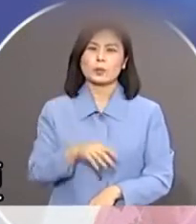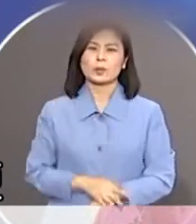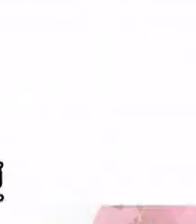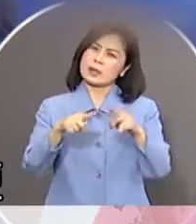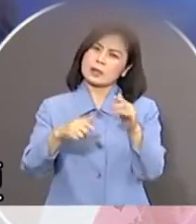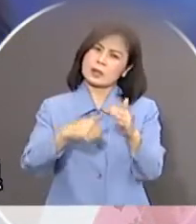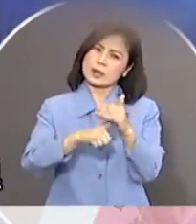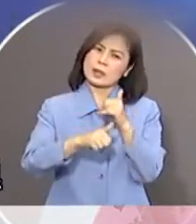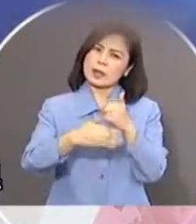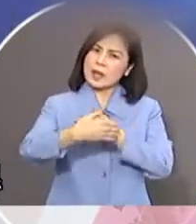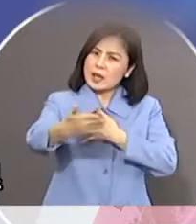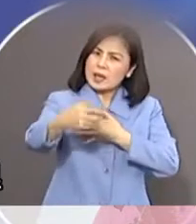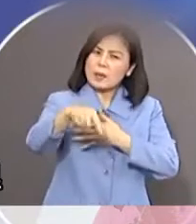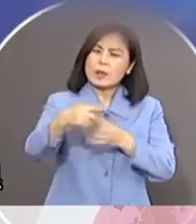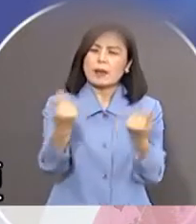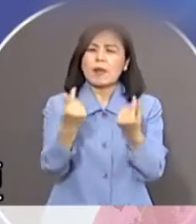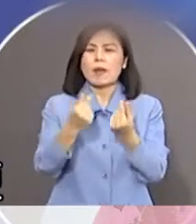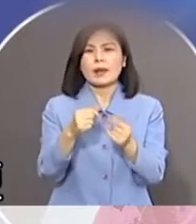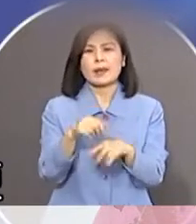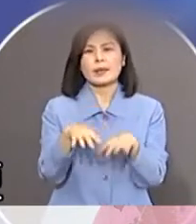两者可以相辅相成，共存共荣。所以我当总统就会采取尊重多元化的文化政策。只要我当选中华民国总统，所有的新生儿从出生到六岁，由国家帮你养。 周锡玮则是当场直接唱起流行歌曲的一段，形容年轻人的窘境。